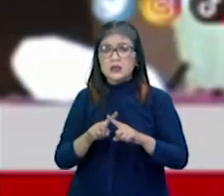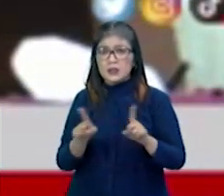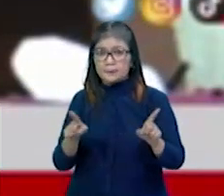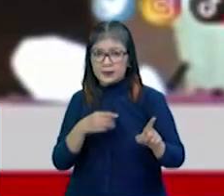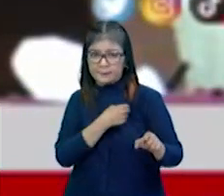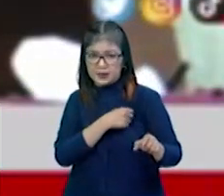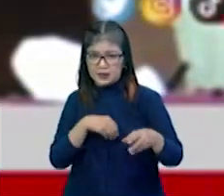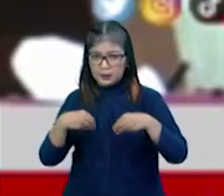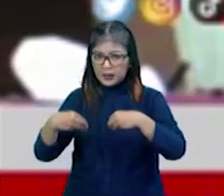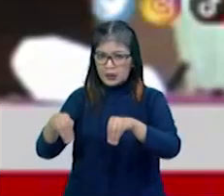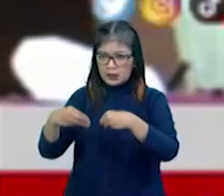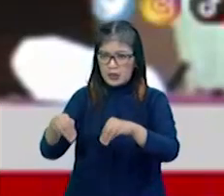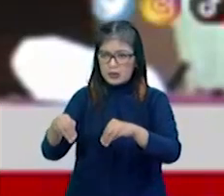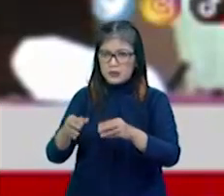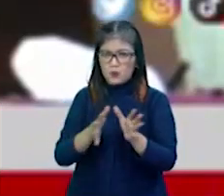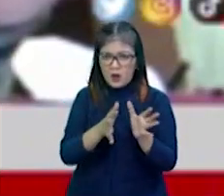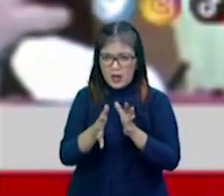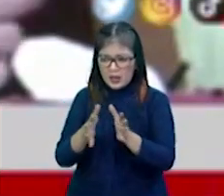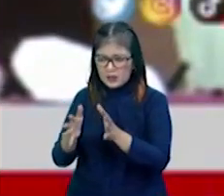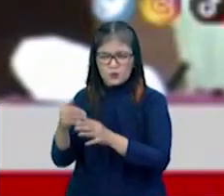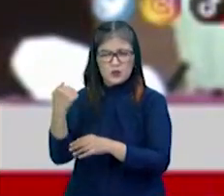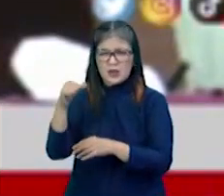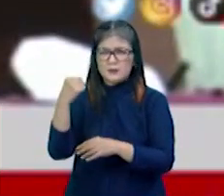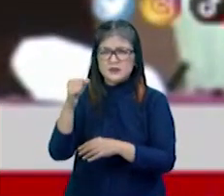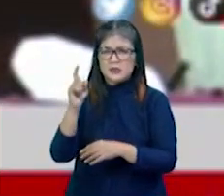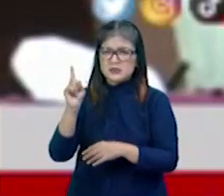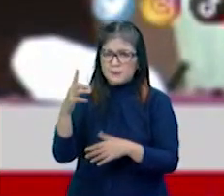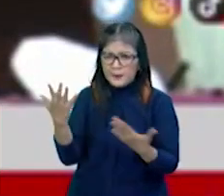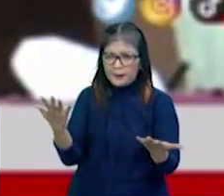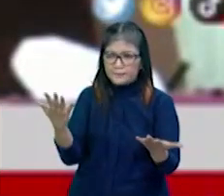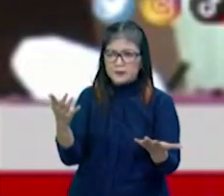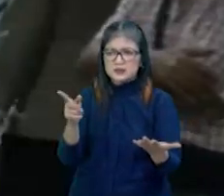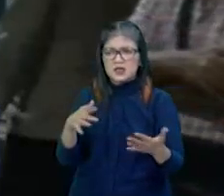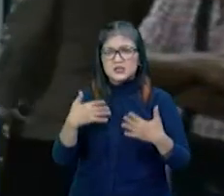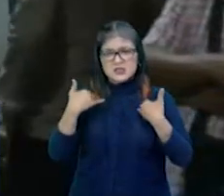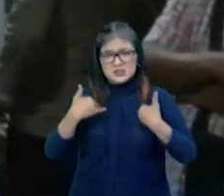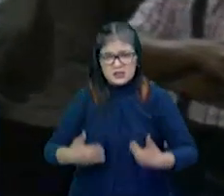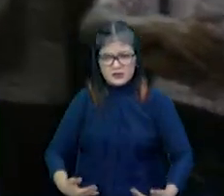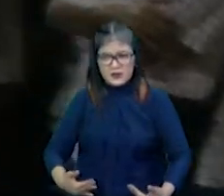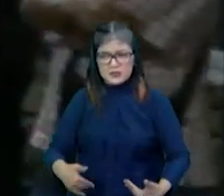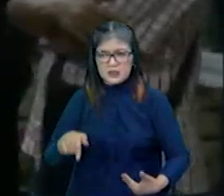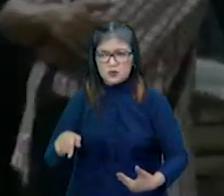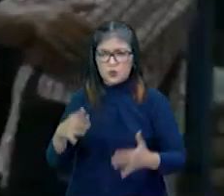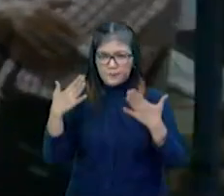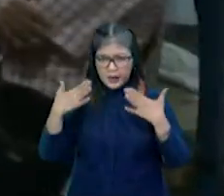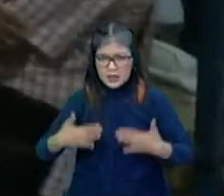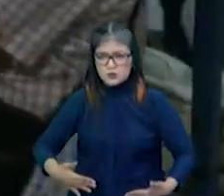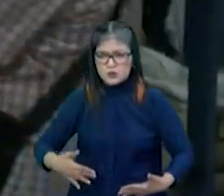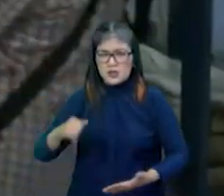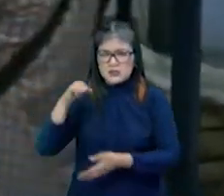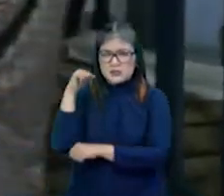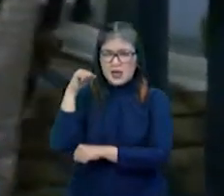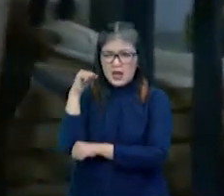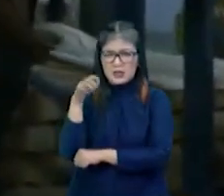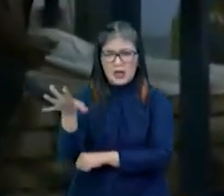Perdagangan tidak dapat mengontrol. Karena ini sifat manusia yang rakus dan jahat. Bapak